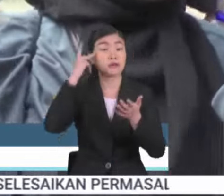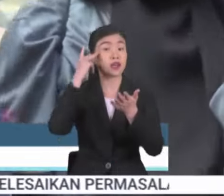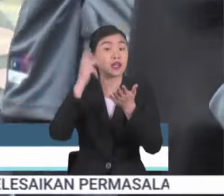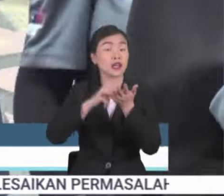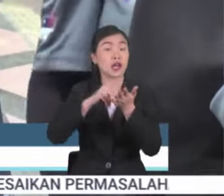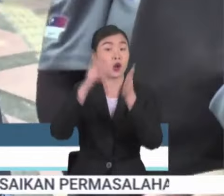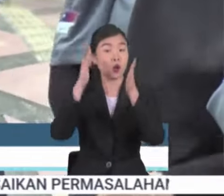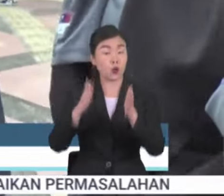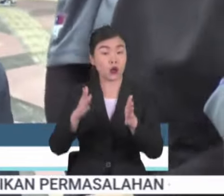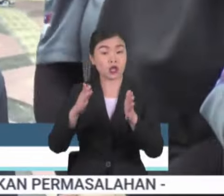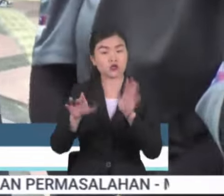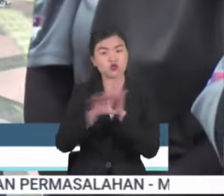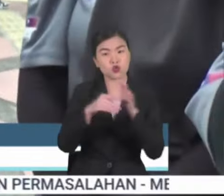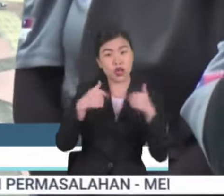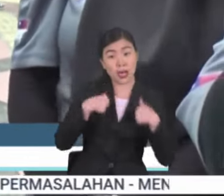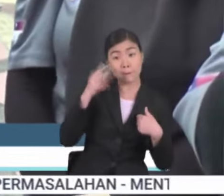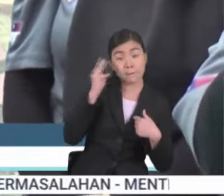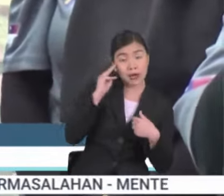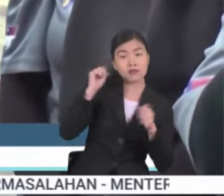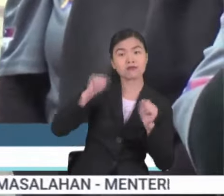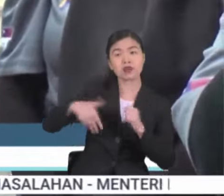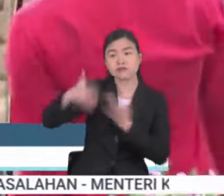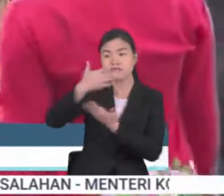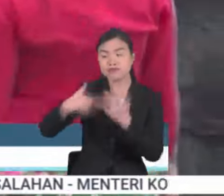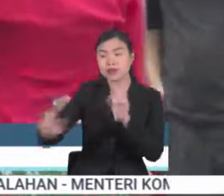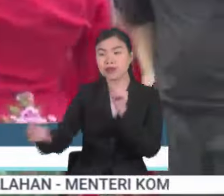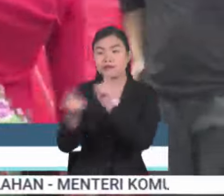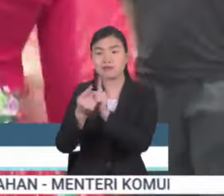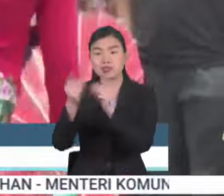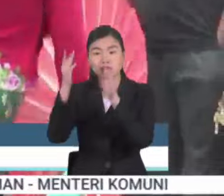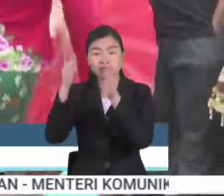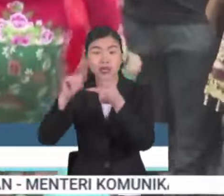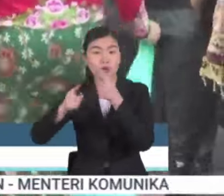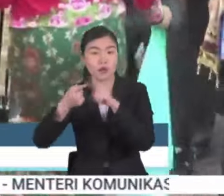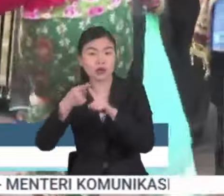lain. Walaupun kita kaum Melayu, kita boleh kenal kaum Cina, kaum India.